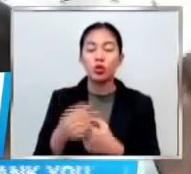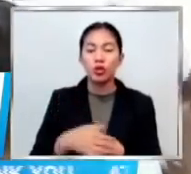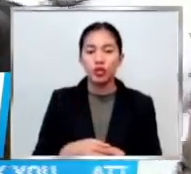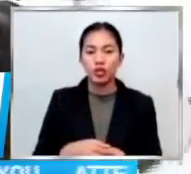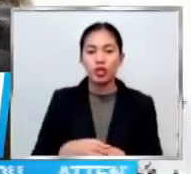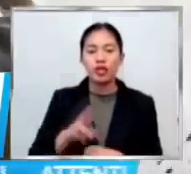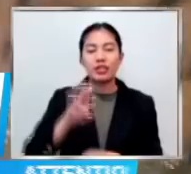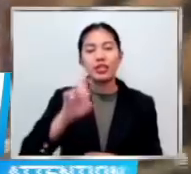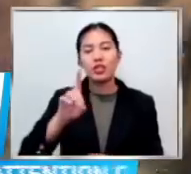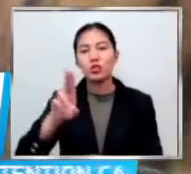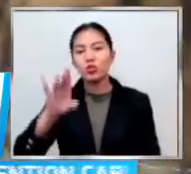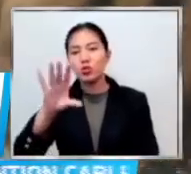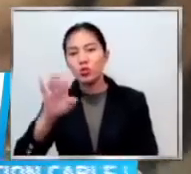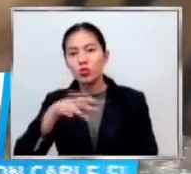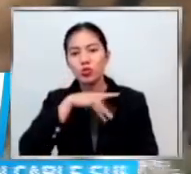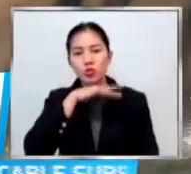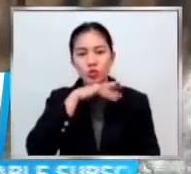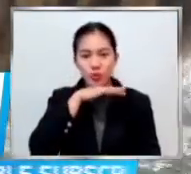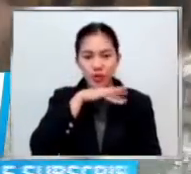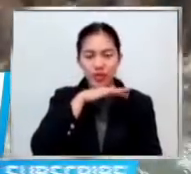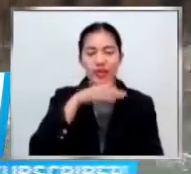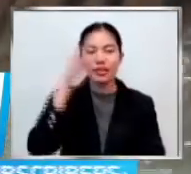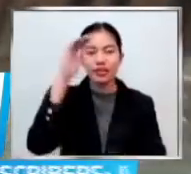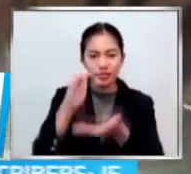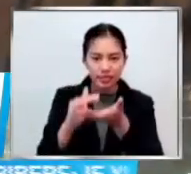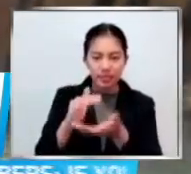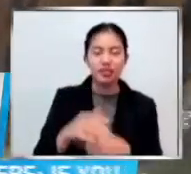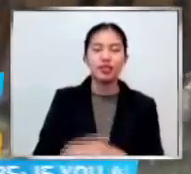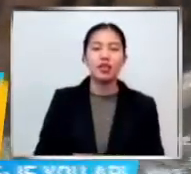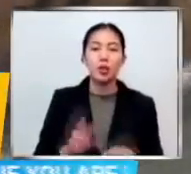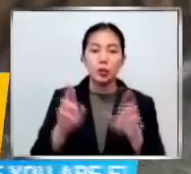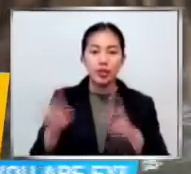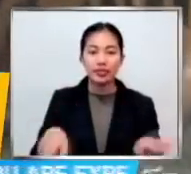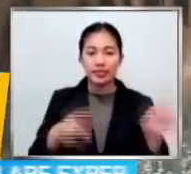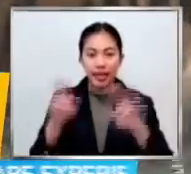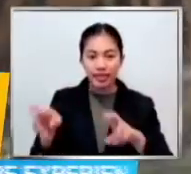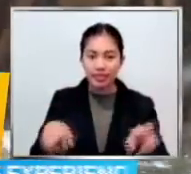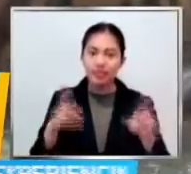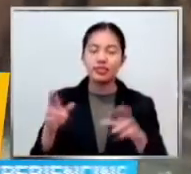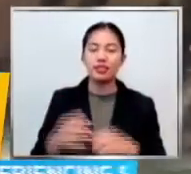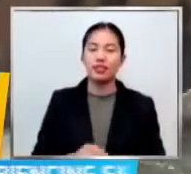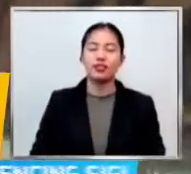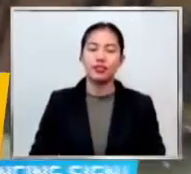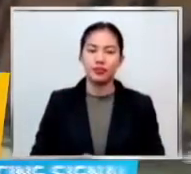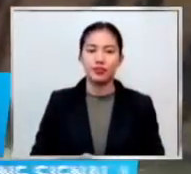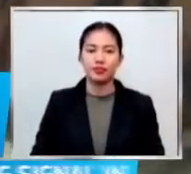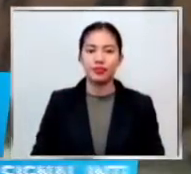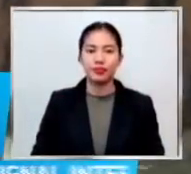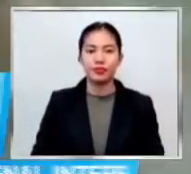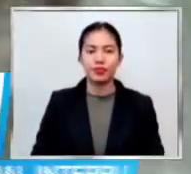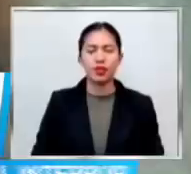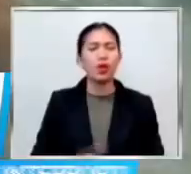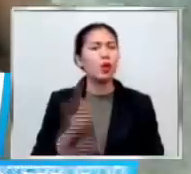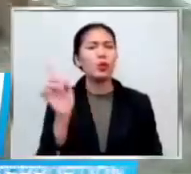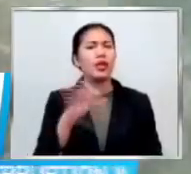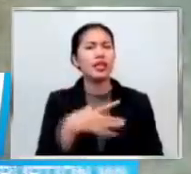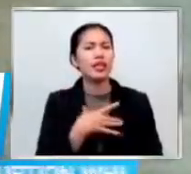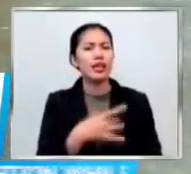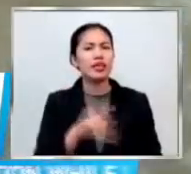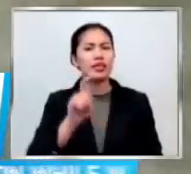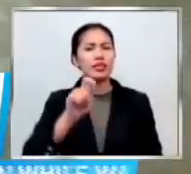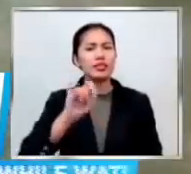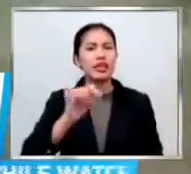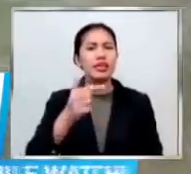recycle. Anong pinakagusto mo animal na nakita mo? Tiger. Bakit yung tiger?